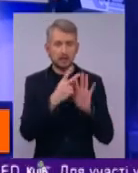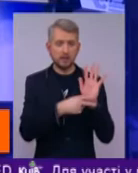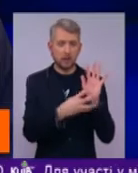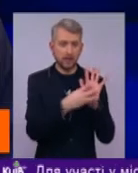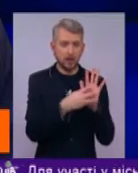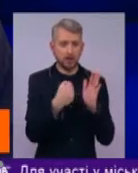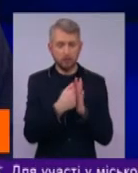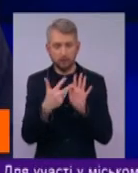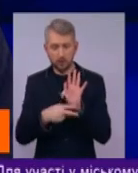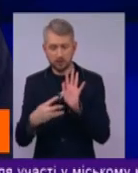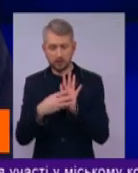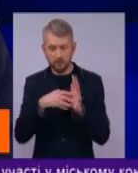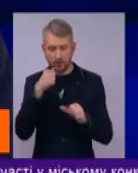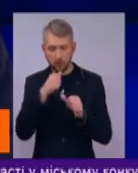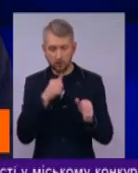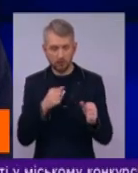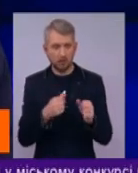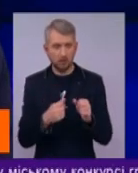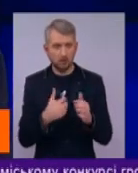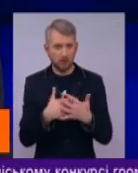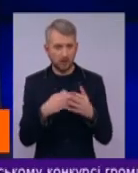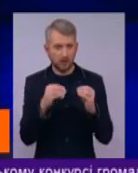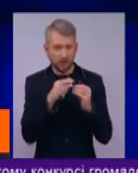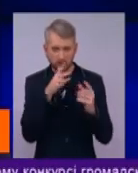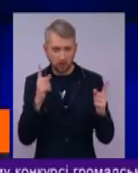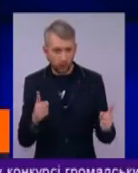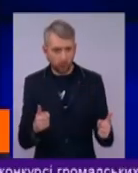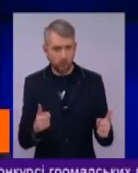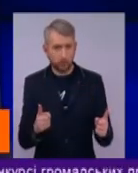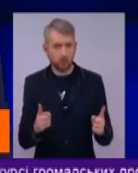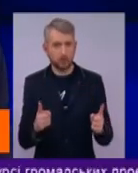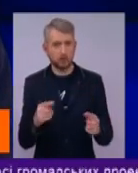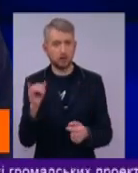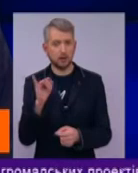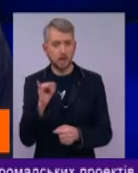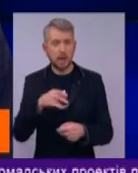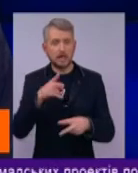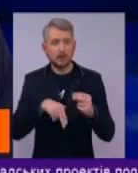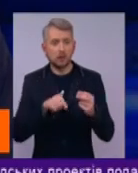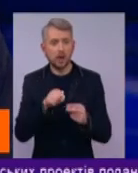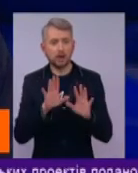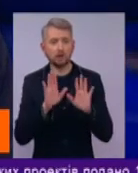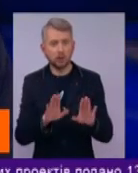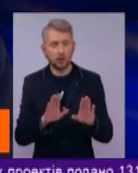79 по 89 год. 9 с лишним лет. Угу. И закончилась она